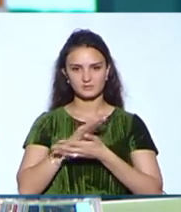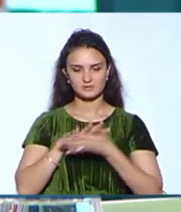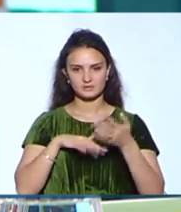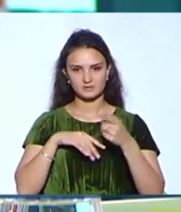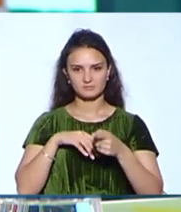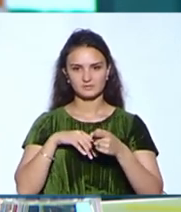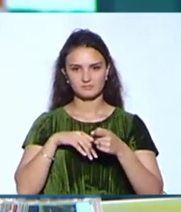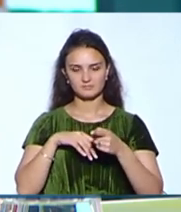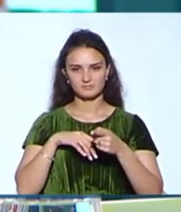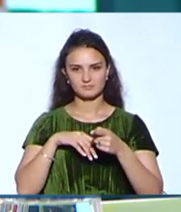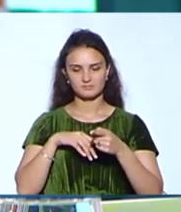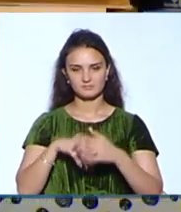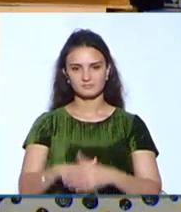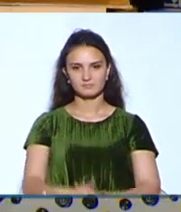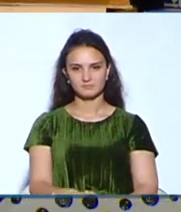გაგრძელება.